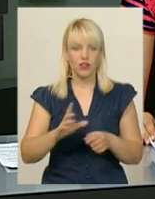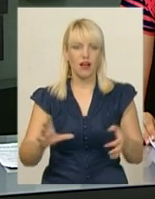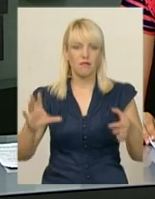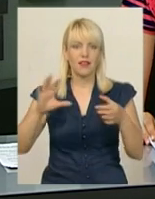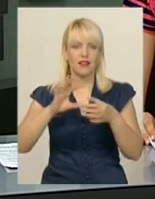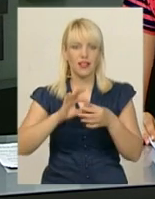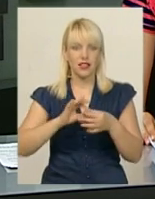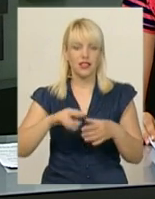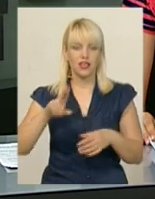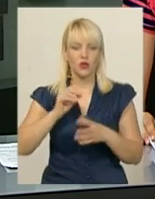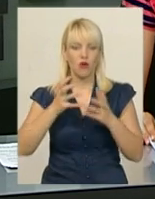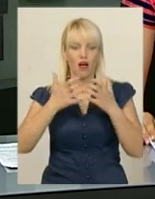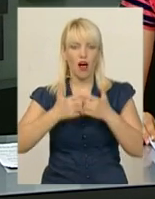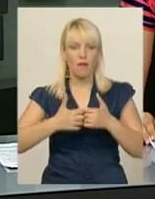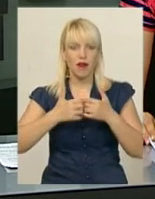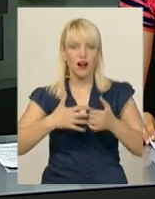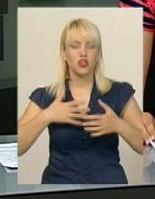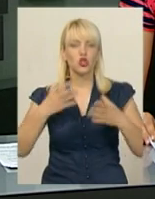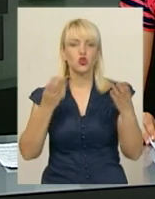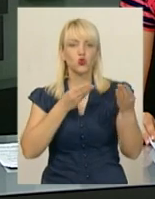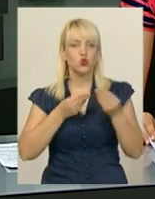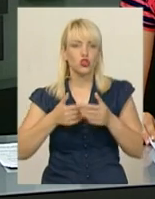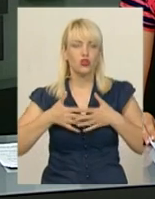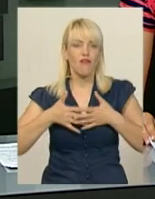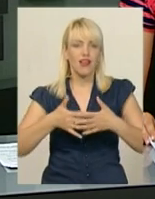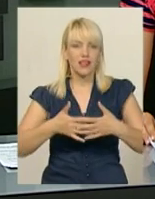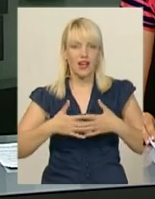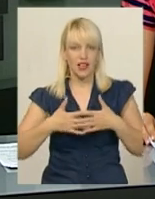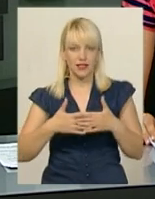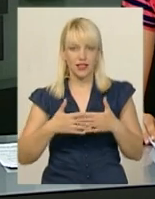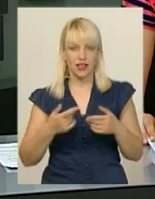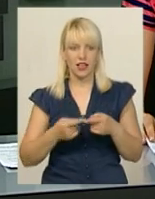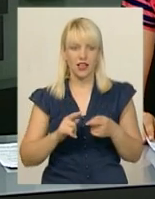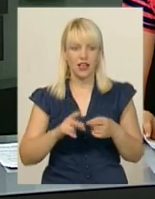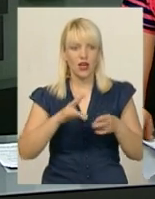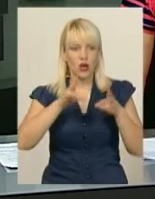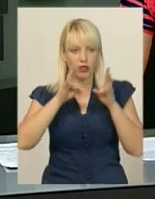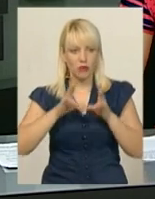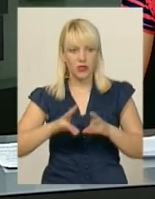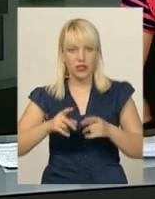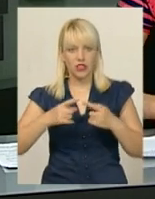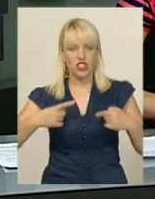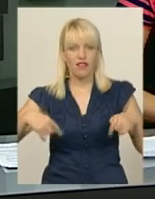апарату штучної вентиляції легенів. Третю ж дитину перевели з реанімації у травматологічне відділення.